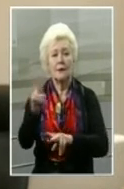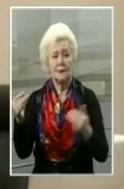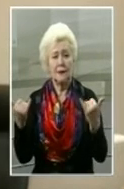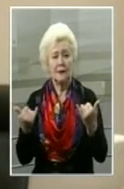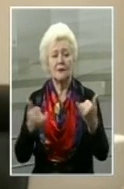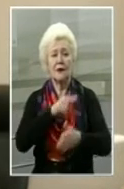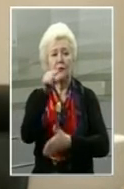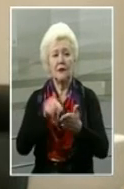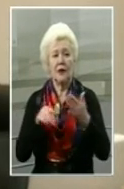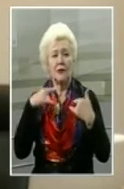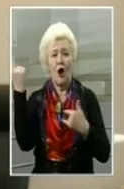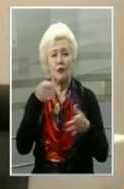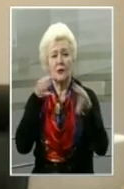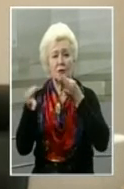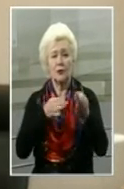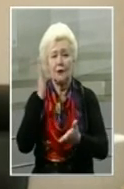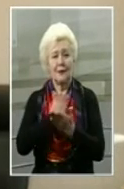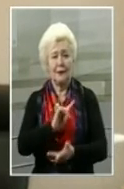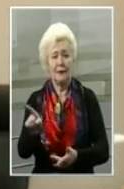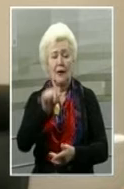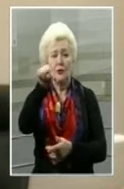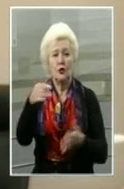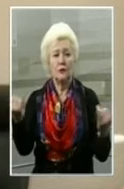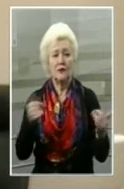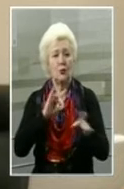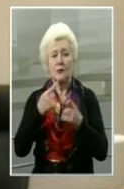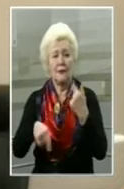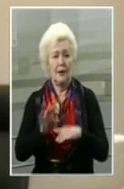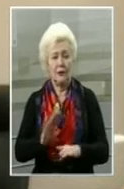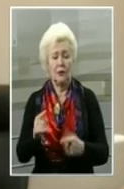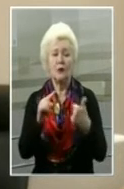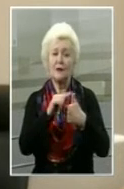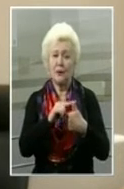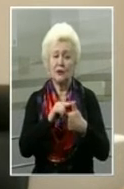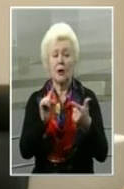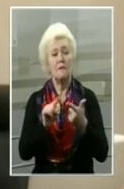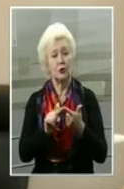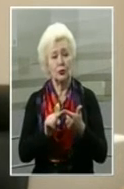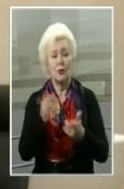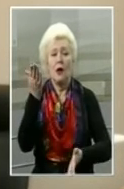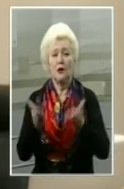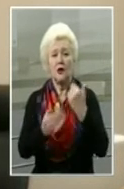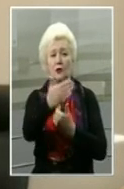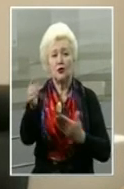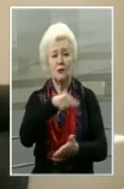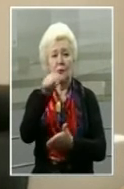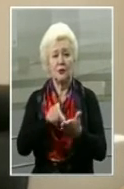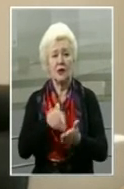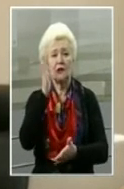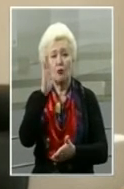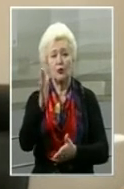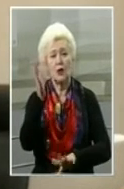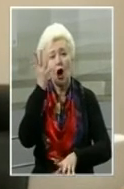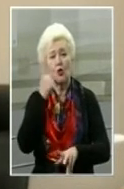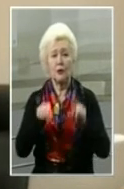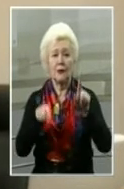сьогодні в обласній раді не стоїть, то його сьогодні і не виносять. Це перше. По-друге, якщо це питання буде коли-небудь, то